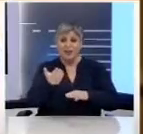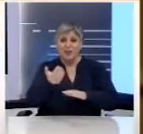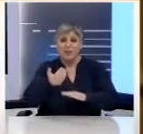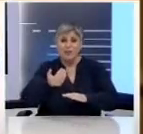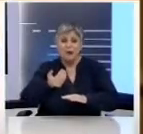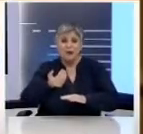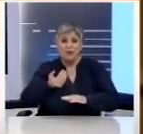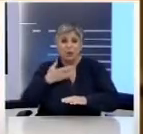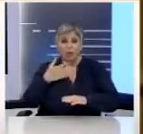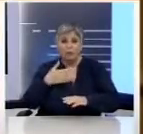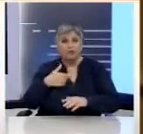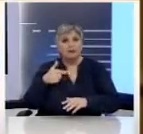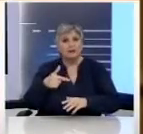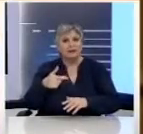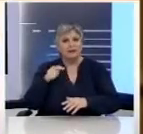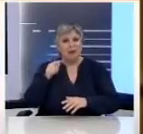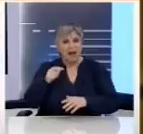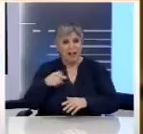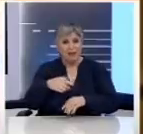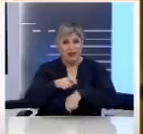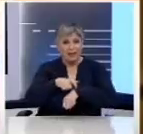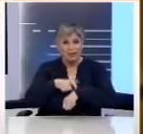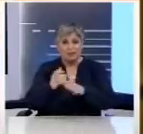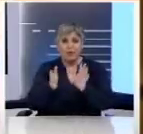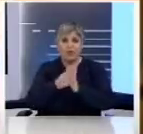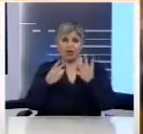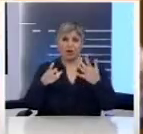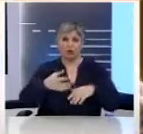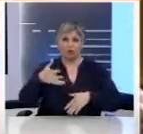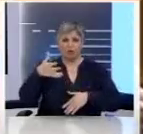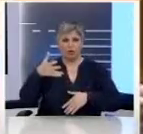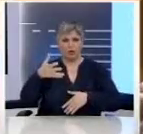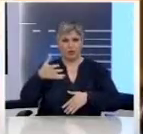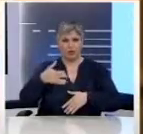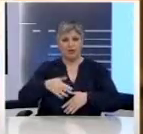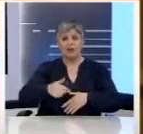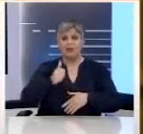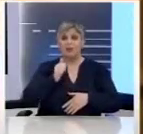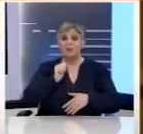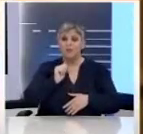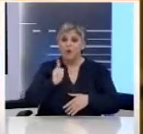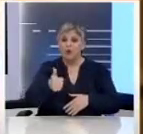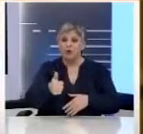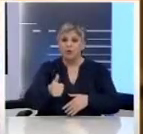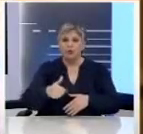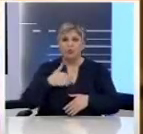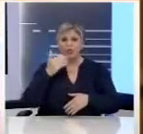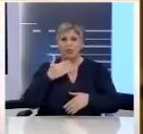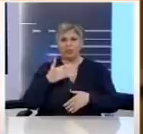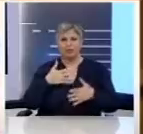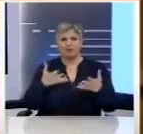αποκτήσουν το δικαίωμα στον αυτοπροσδιορισμό. Δηλαδή, έτερο προσδιορισμός του δικαιώματος του